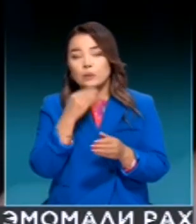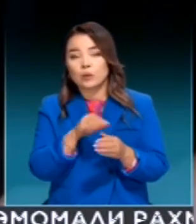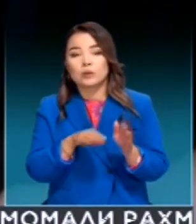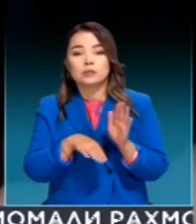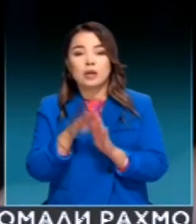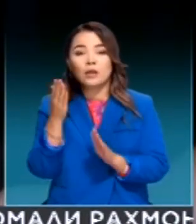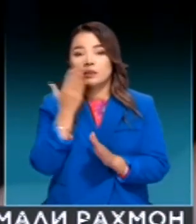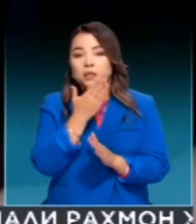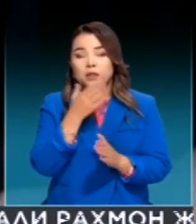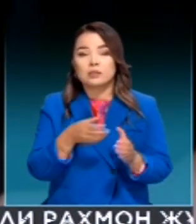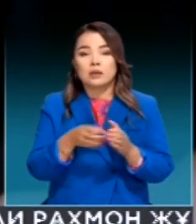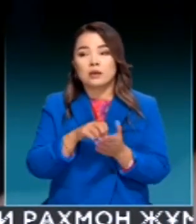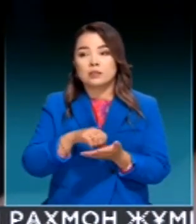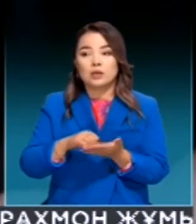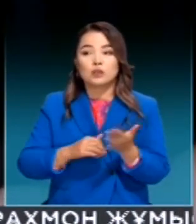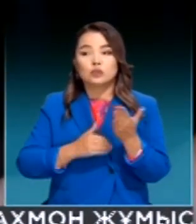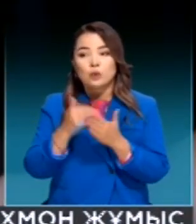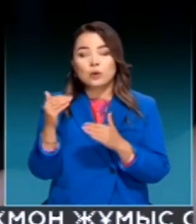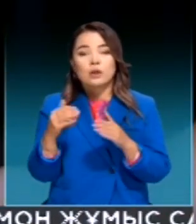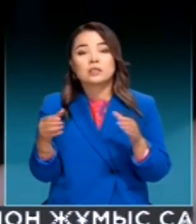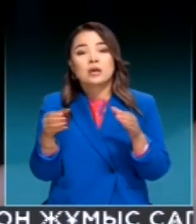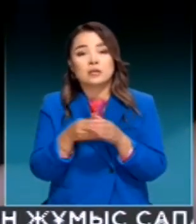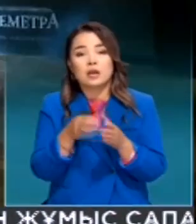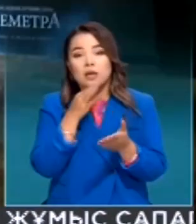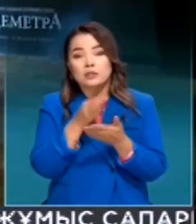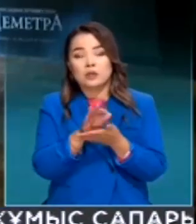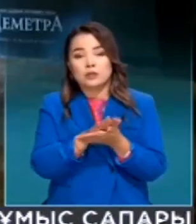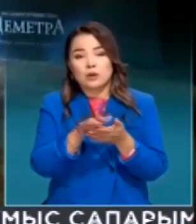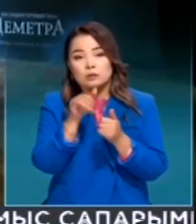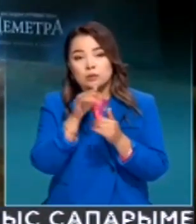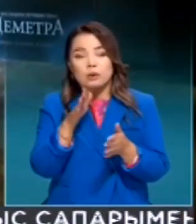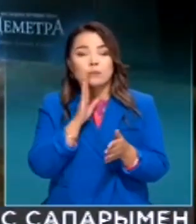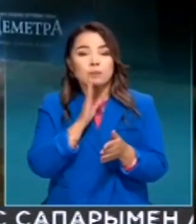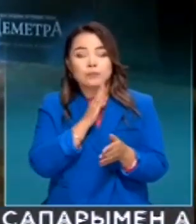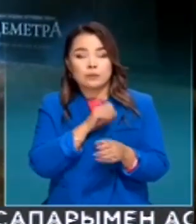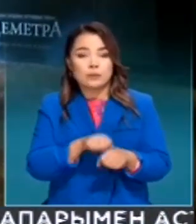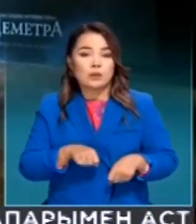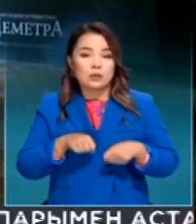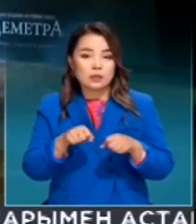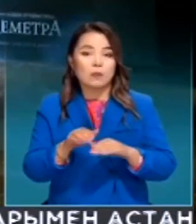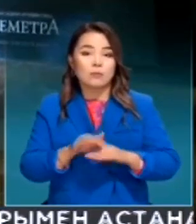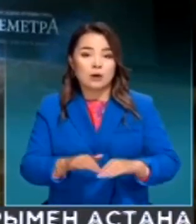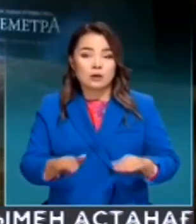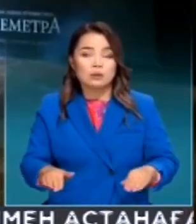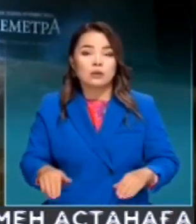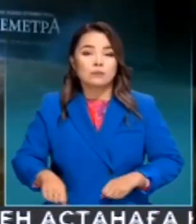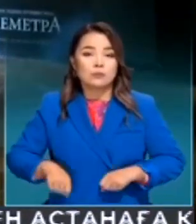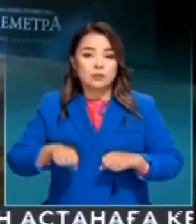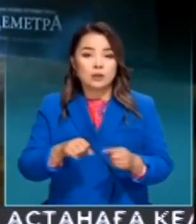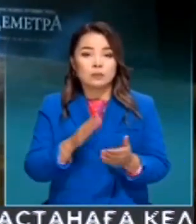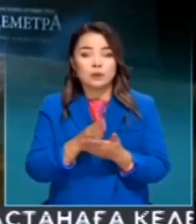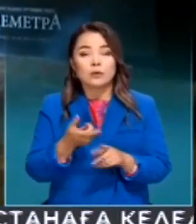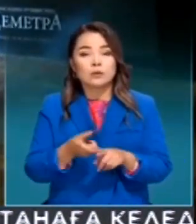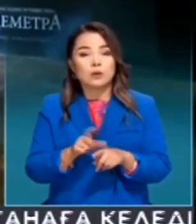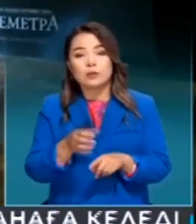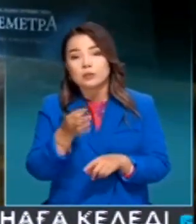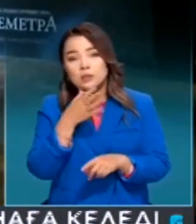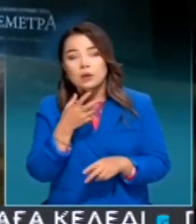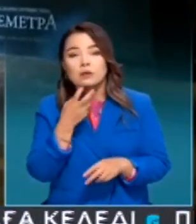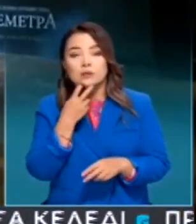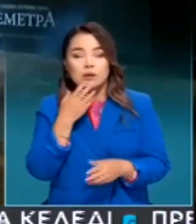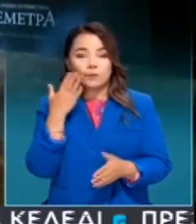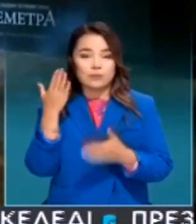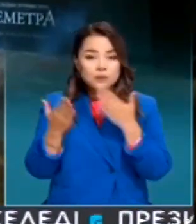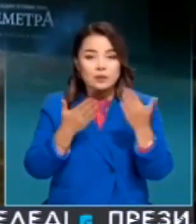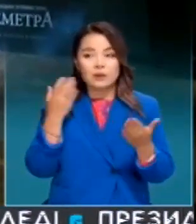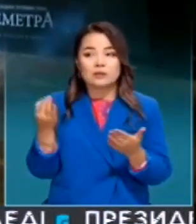екен. Жоғары дәреже деп айта алмаймын, бірақ жақсы, өте керемет. Ана мен келем, балалар мен, немерелермен келем. Ұнайды, күлеміз бәріміз,